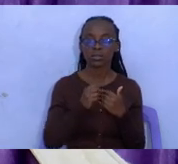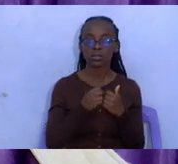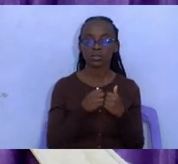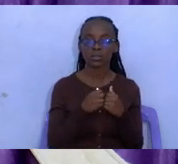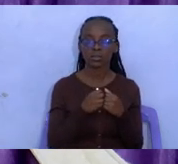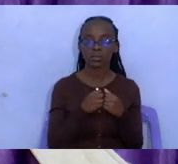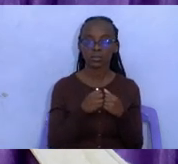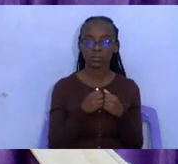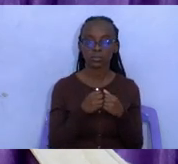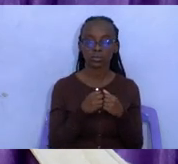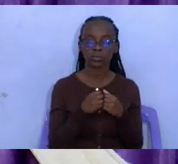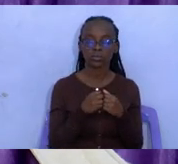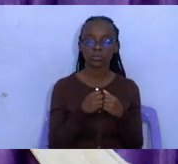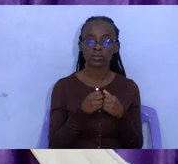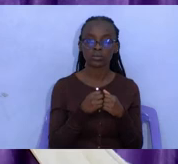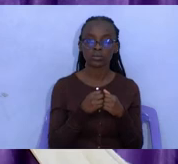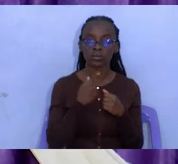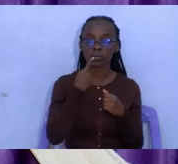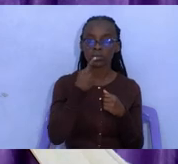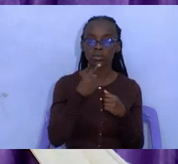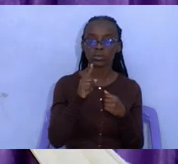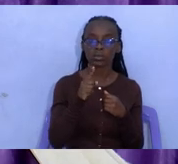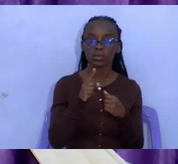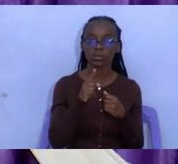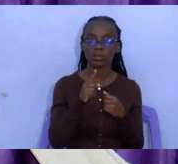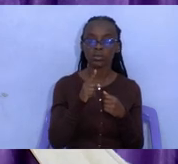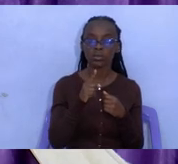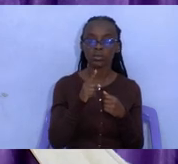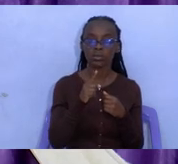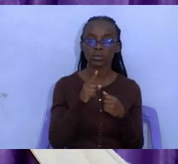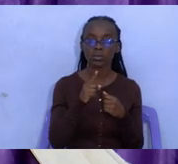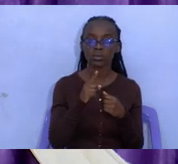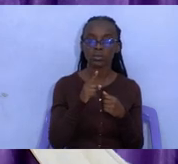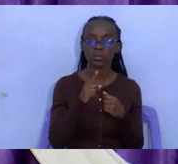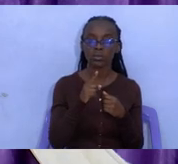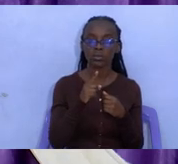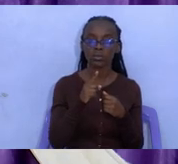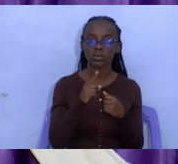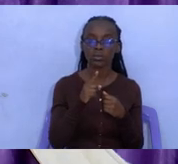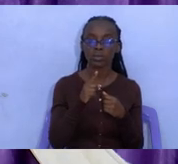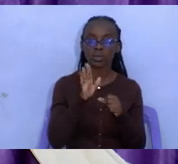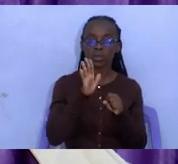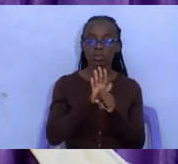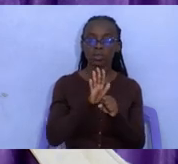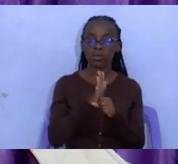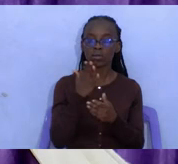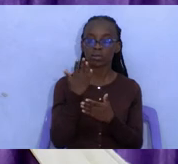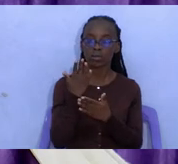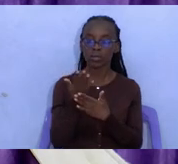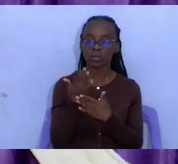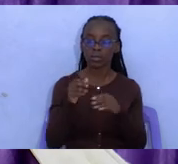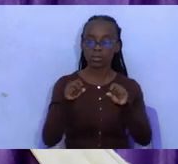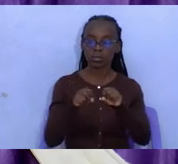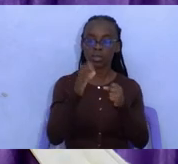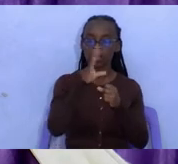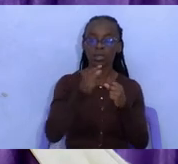Hallelujah. Wakasema, hii ni wakati, sasa, mashughuli zimeendelea, hadi Mungu ameamua kutokelezea Cornelio